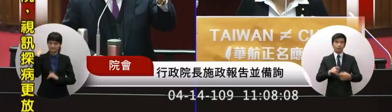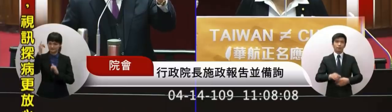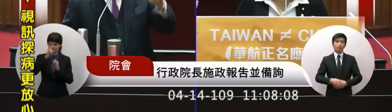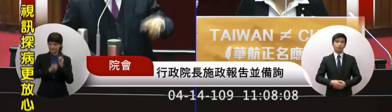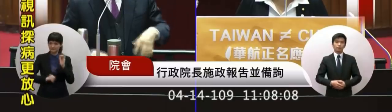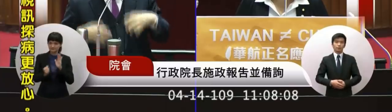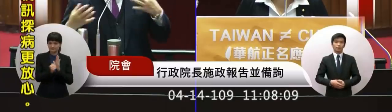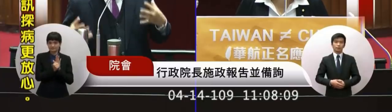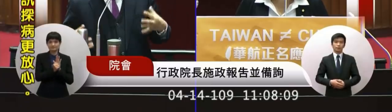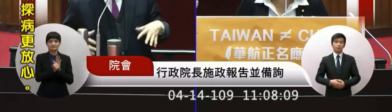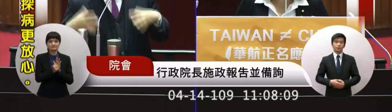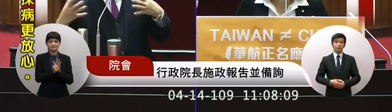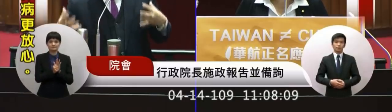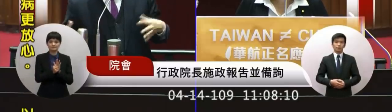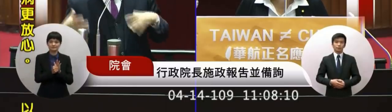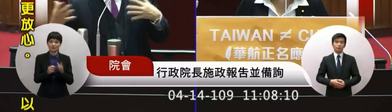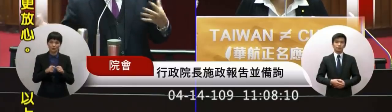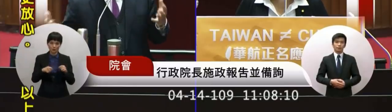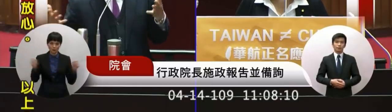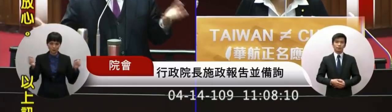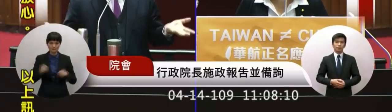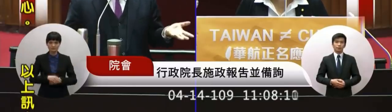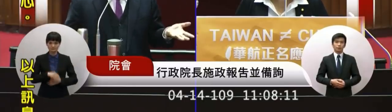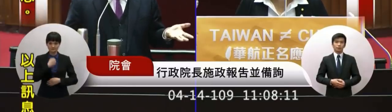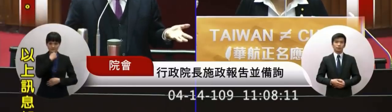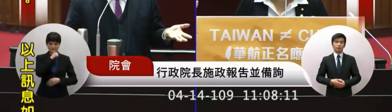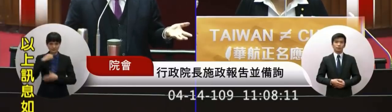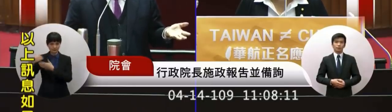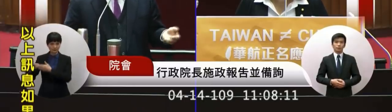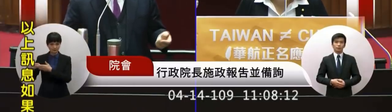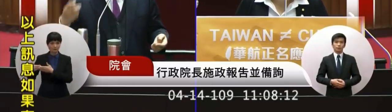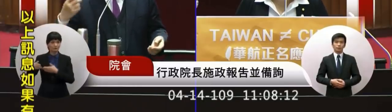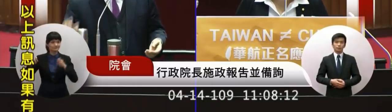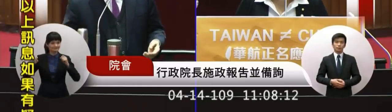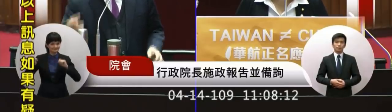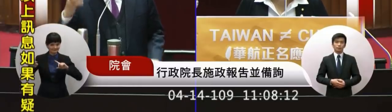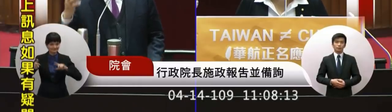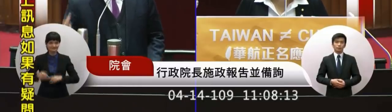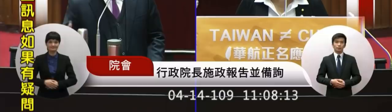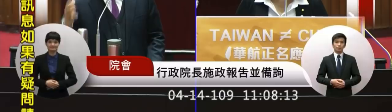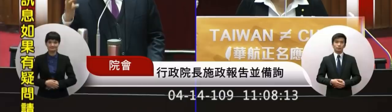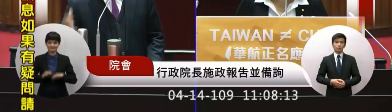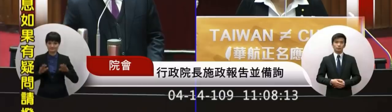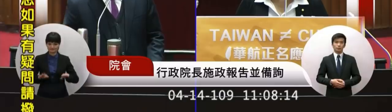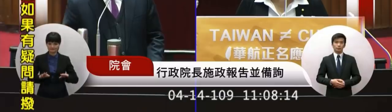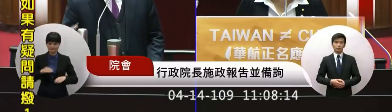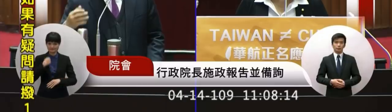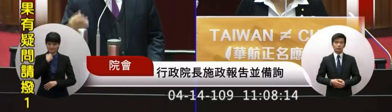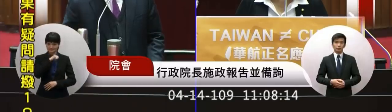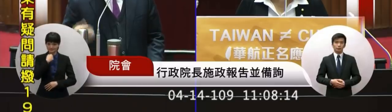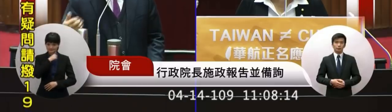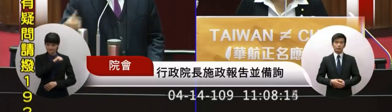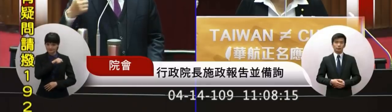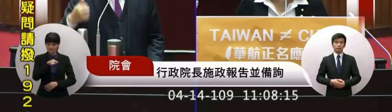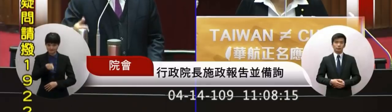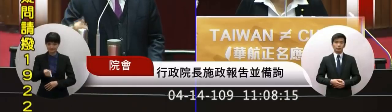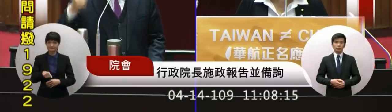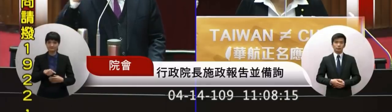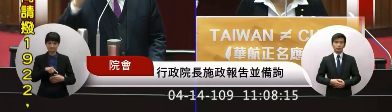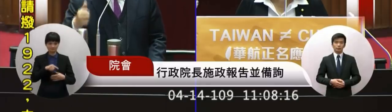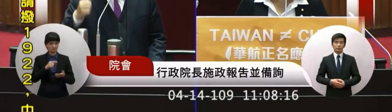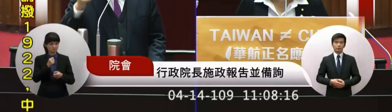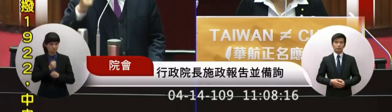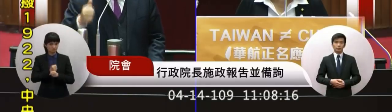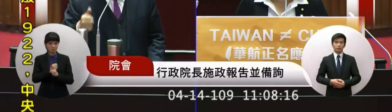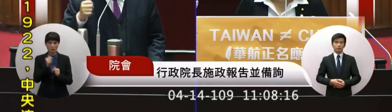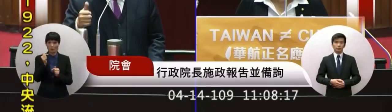稱叫這樣我們台灣跟中國其實不一樣這次台灣的工業都讓世界可樂